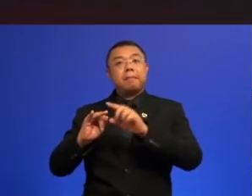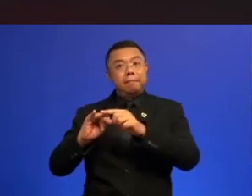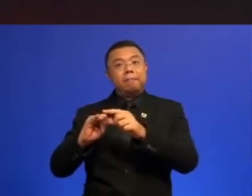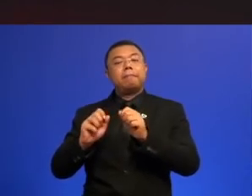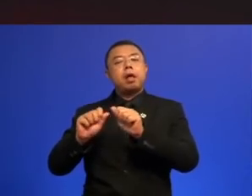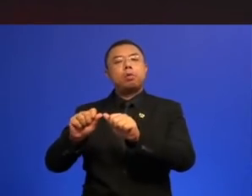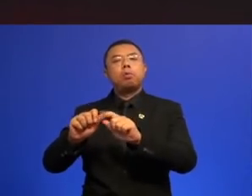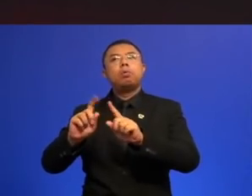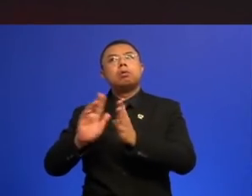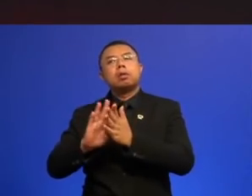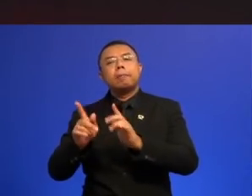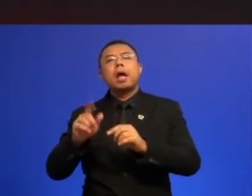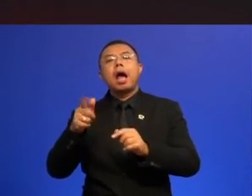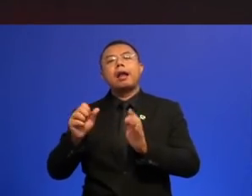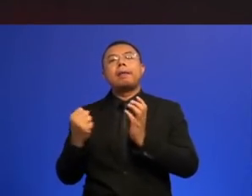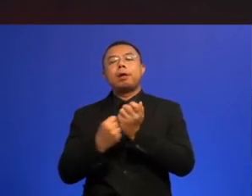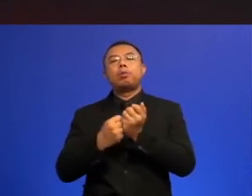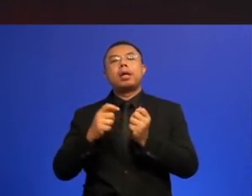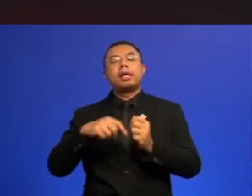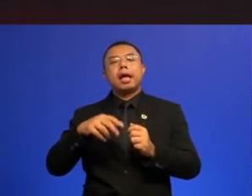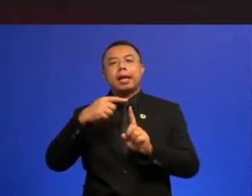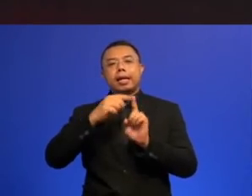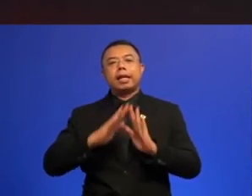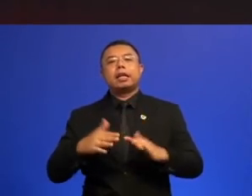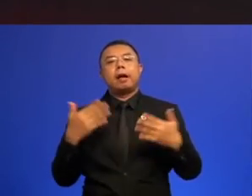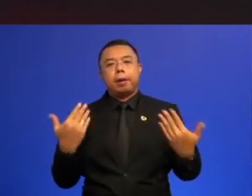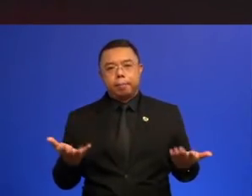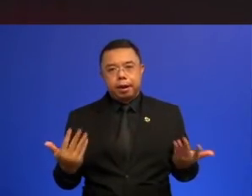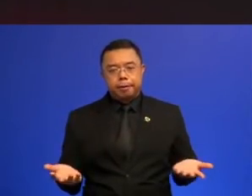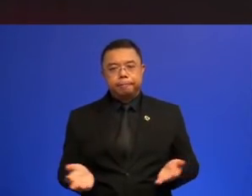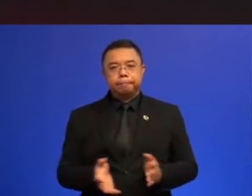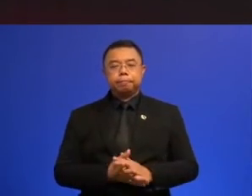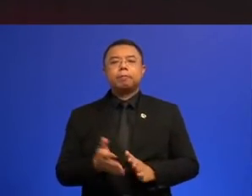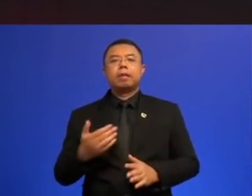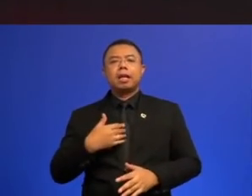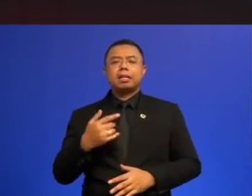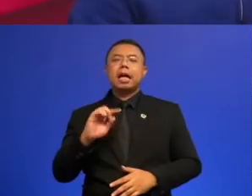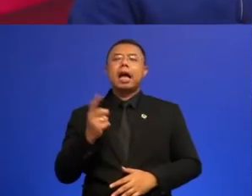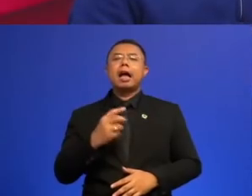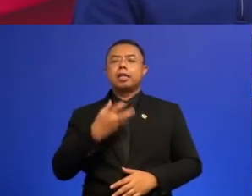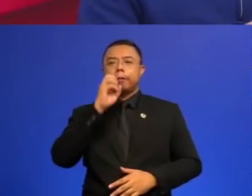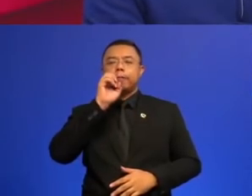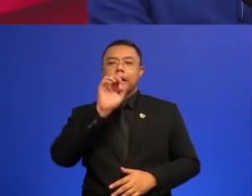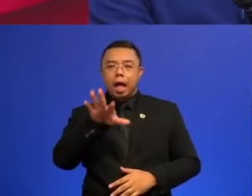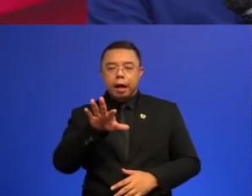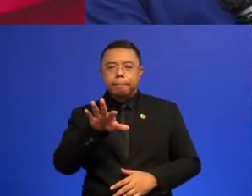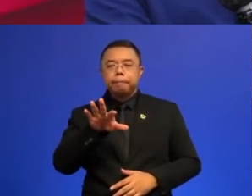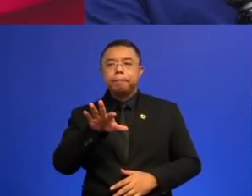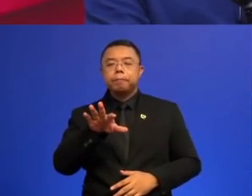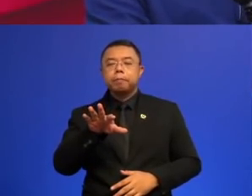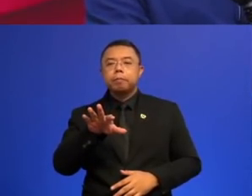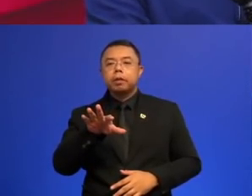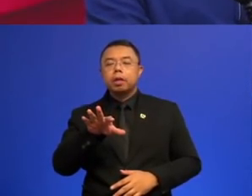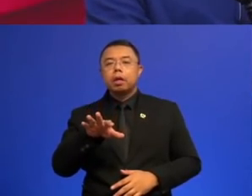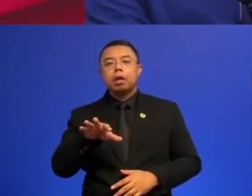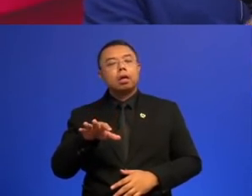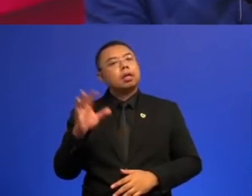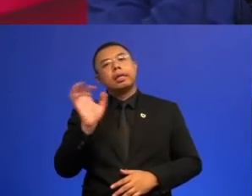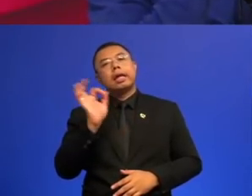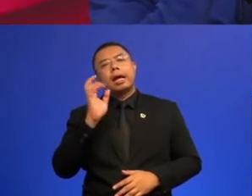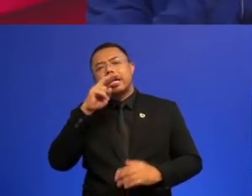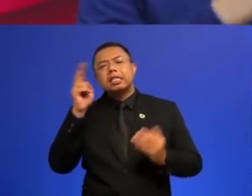bantuan dari gereja. Udah, gitu aja Pak. Saya cuma harus mengatakan bahwa tidak